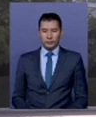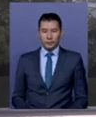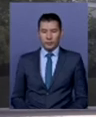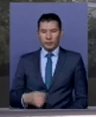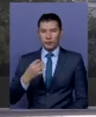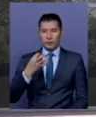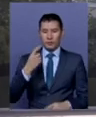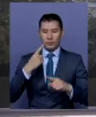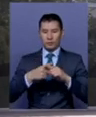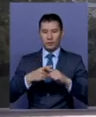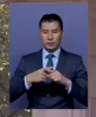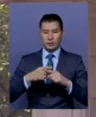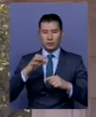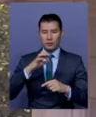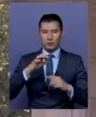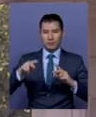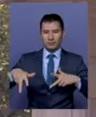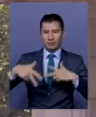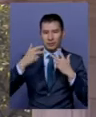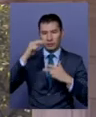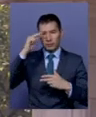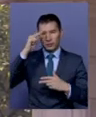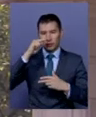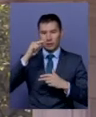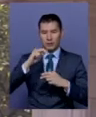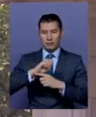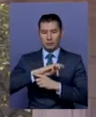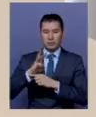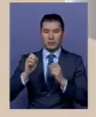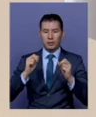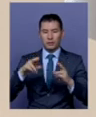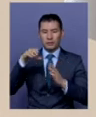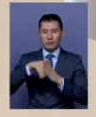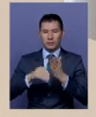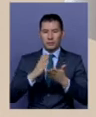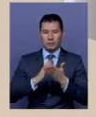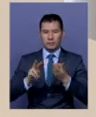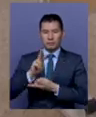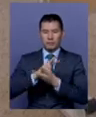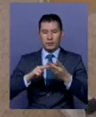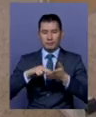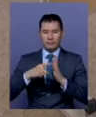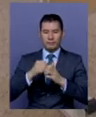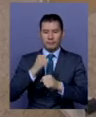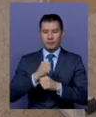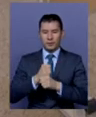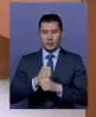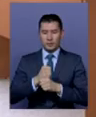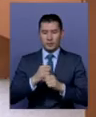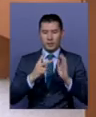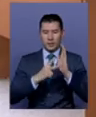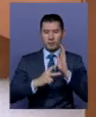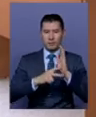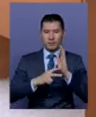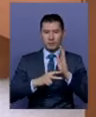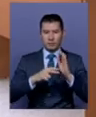Одан өзге онлайн білім беру мәселесін шешу үшін қалалық білім басқармасымен тиісті шаралар қабылданды. Атап айтқанда қаланың 70-ден астам үздік мұғалімі